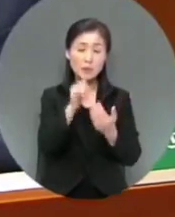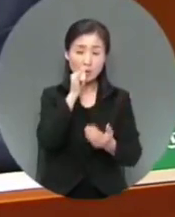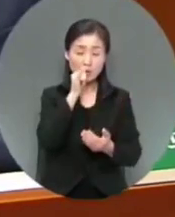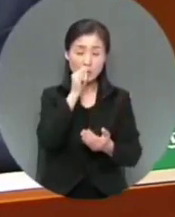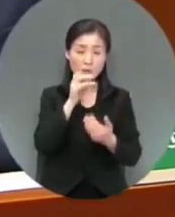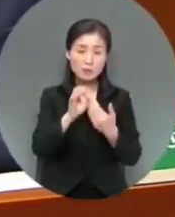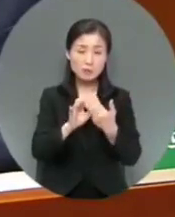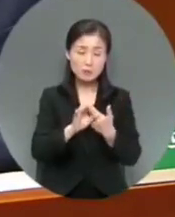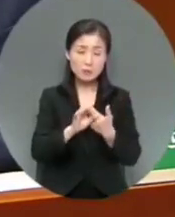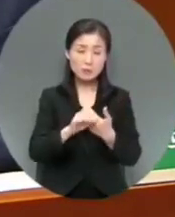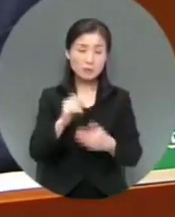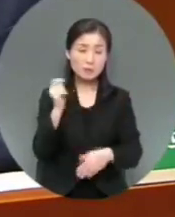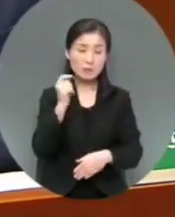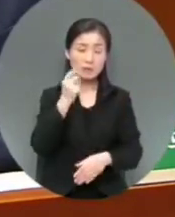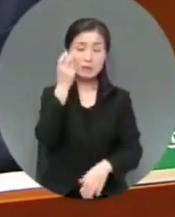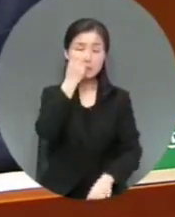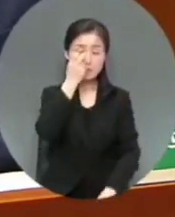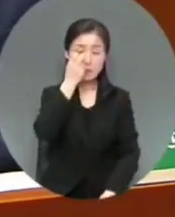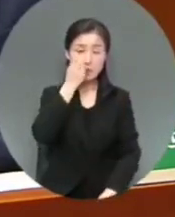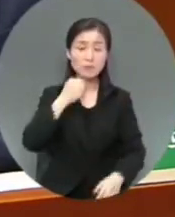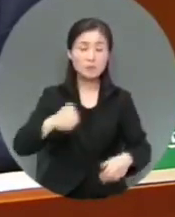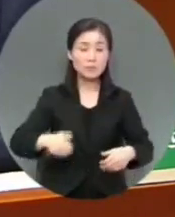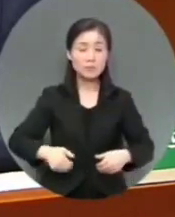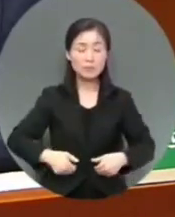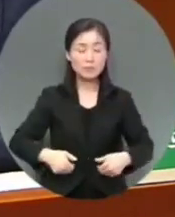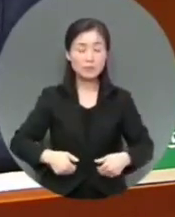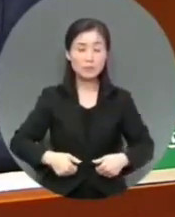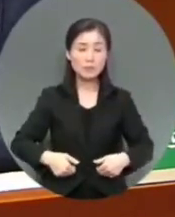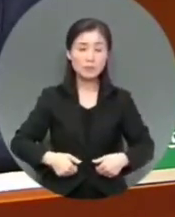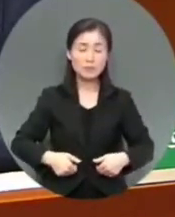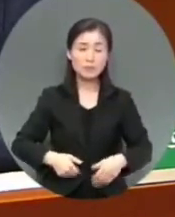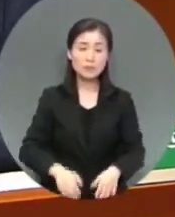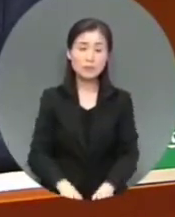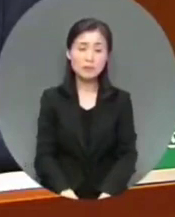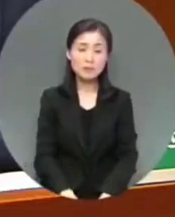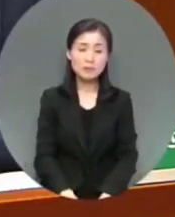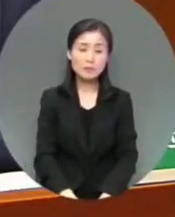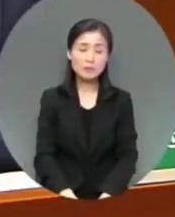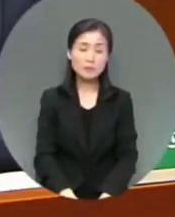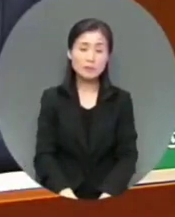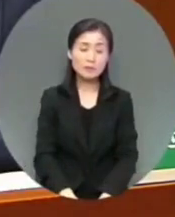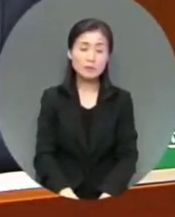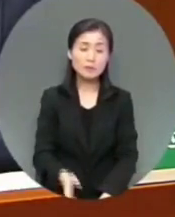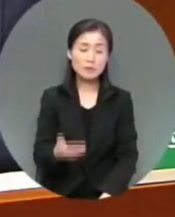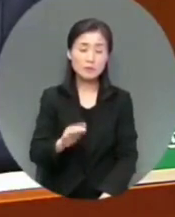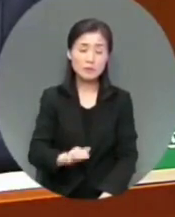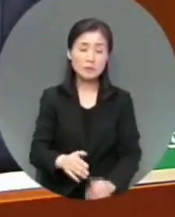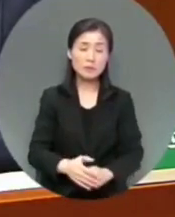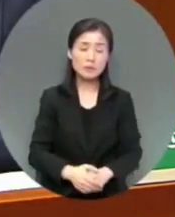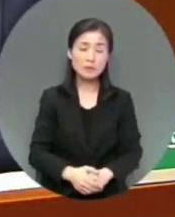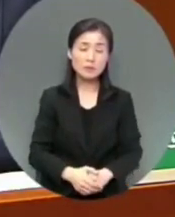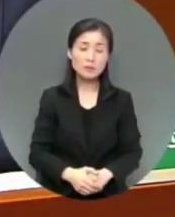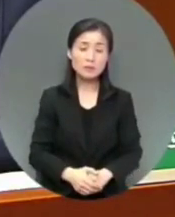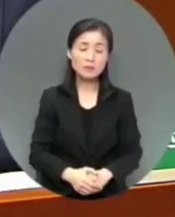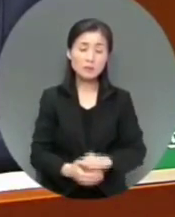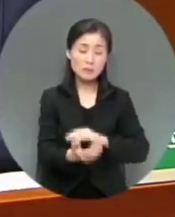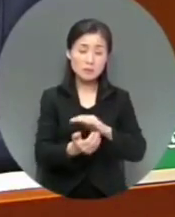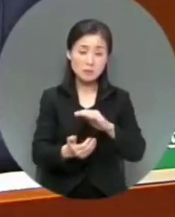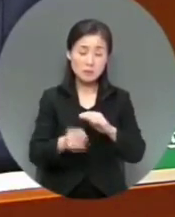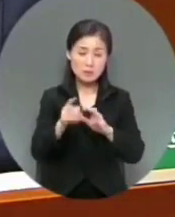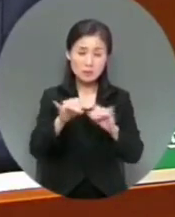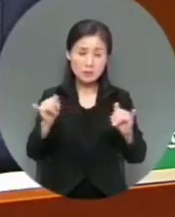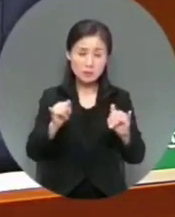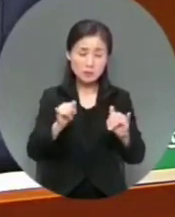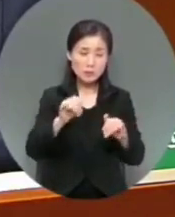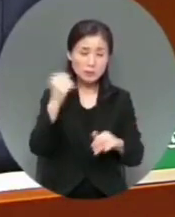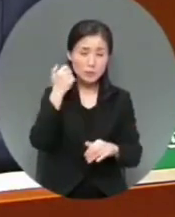있다면 저는 뭐 철저하게 수사도 하고 해야 된다 이렇게 생각하고요. 다만 사전적으로 저런 사람들을 저 골라낼